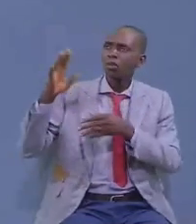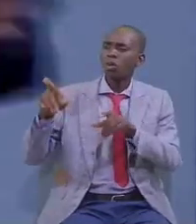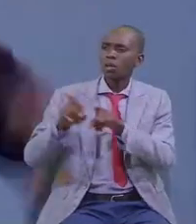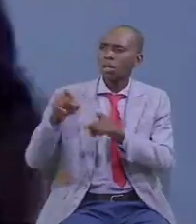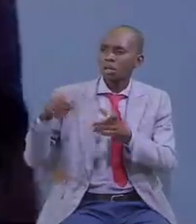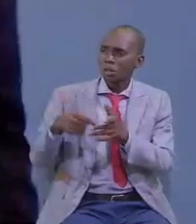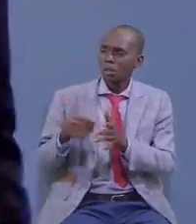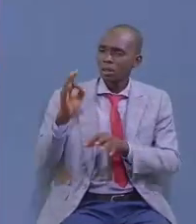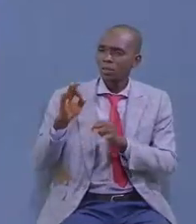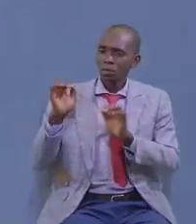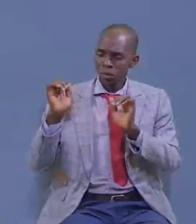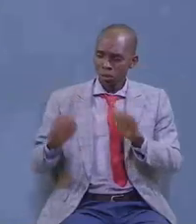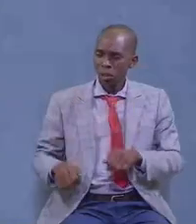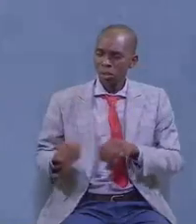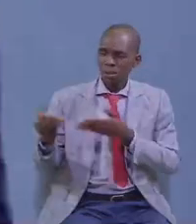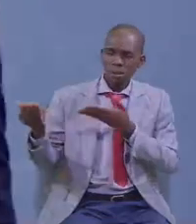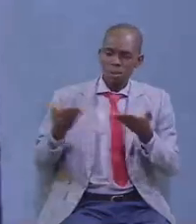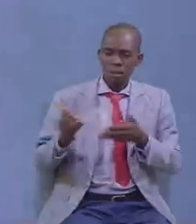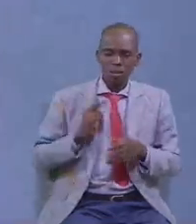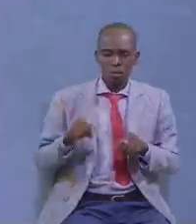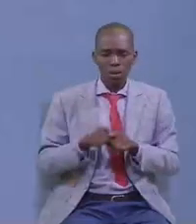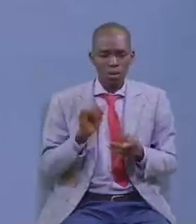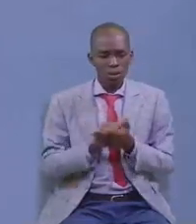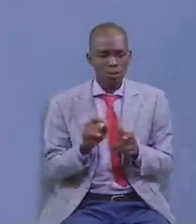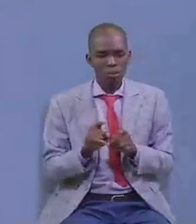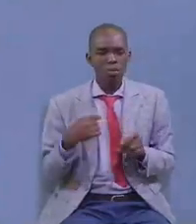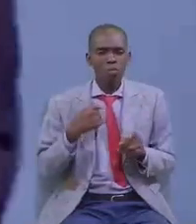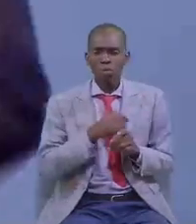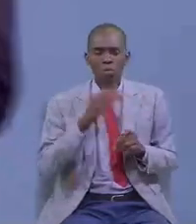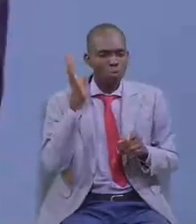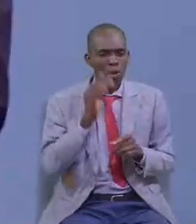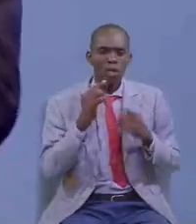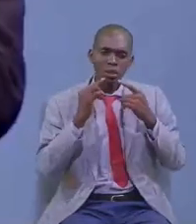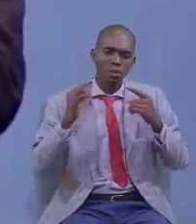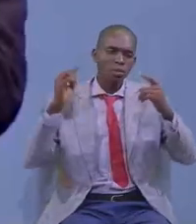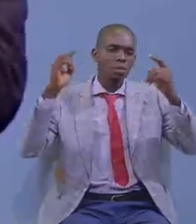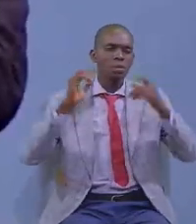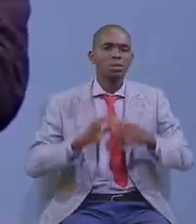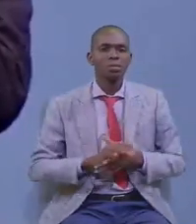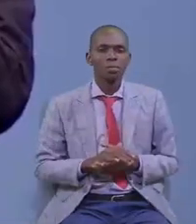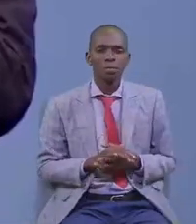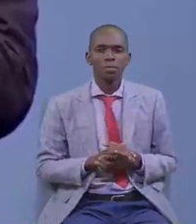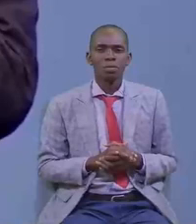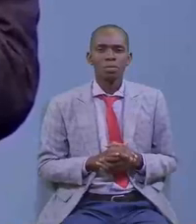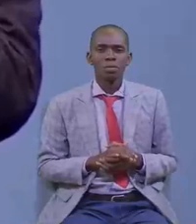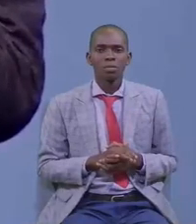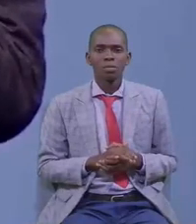Alors le diable dit, ah, si cet homme peut quitter là-bas et venir vers nous et se soumettre de cette manière, nous ferons ce que nous voulons.